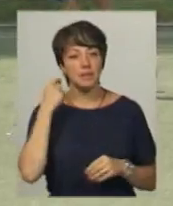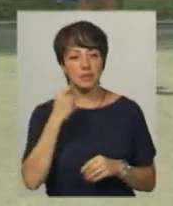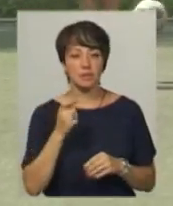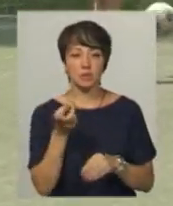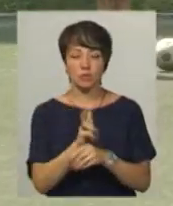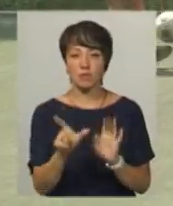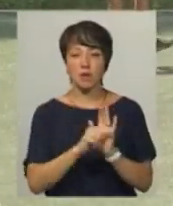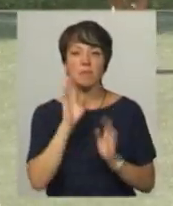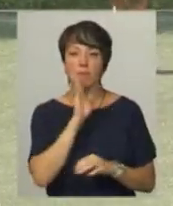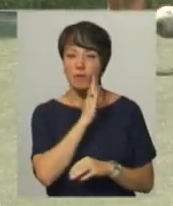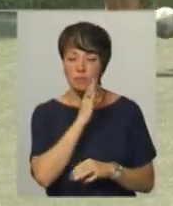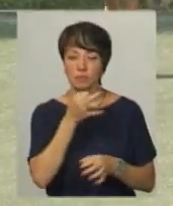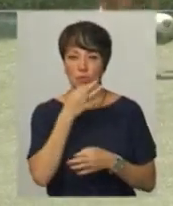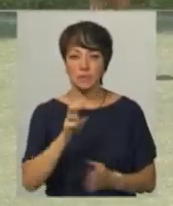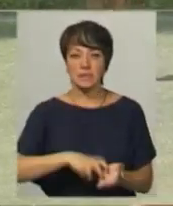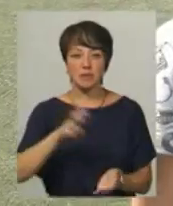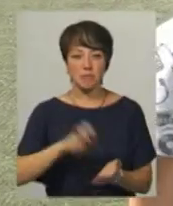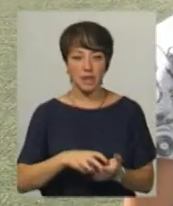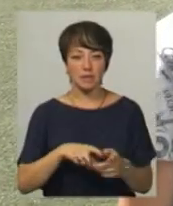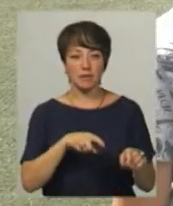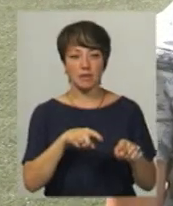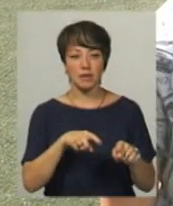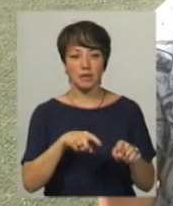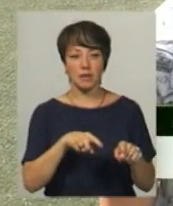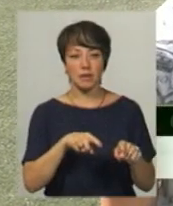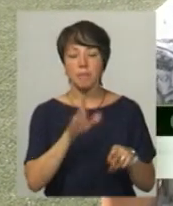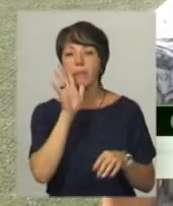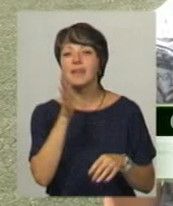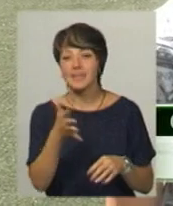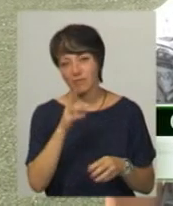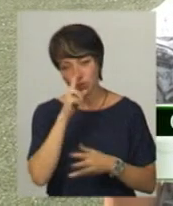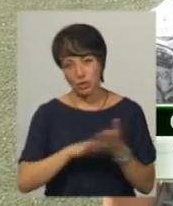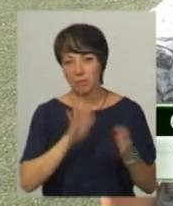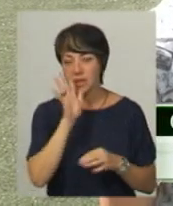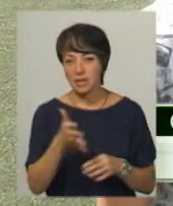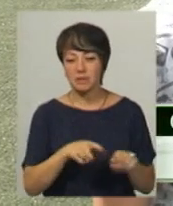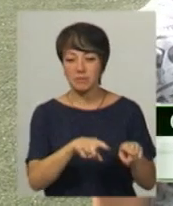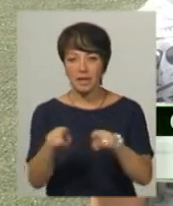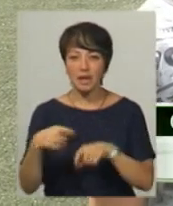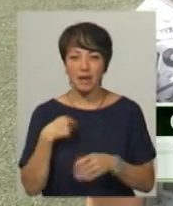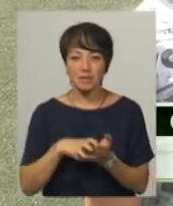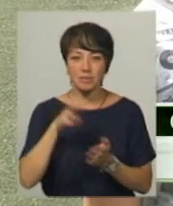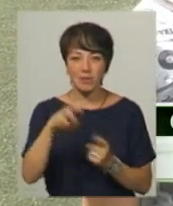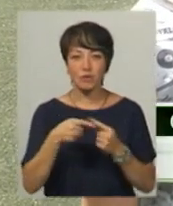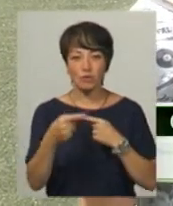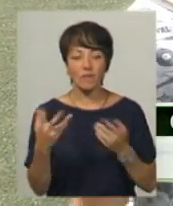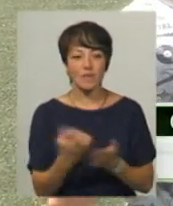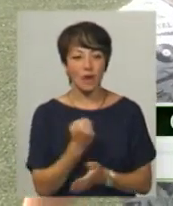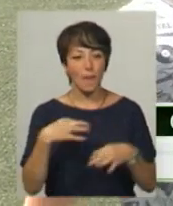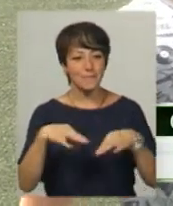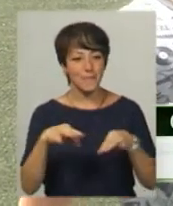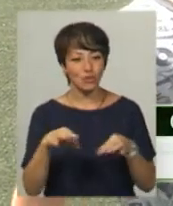мамою. Каже, сподобалося стрибати і ганяти м'яча. Я ще не стрибав стрибки в дизину, я виграв